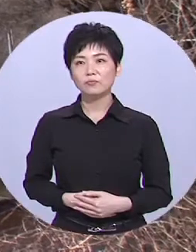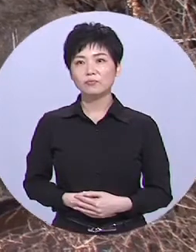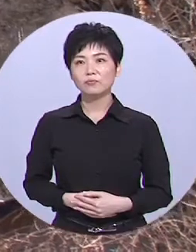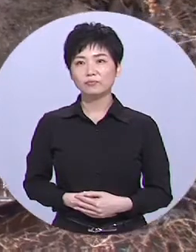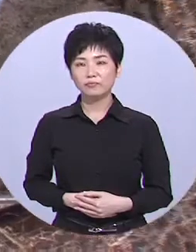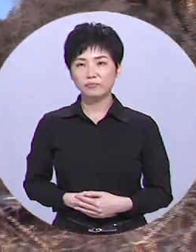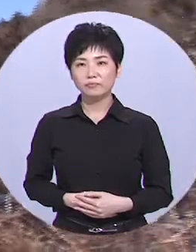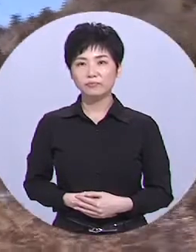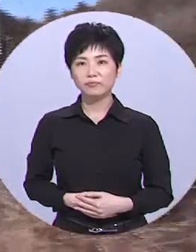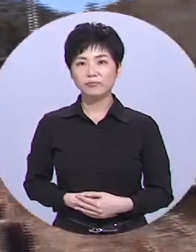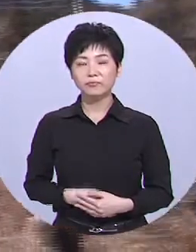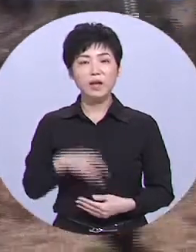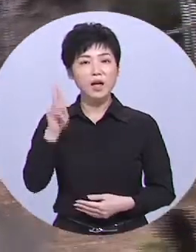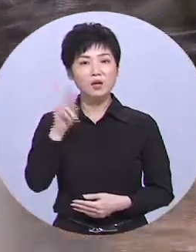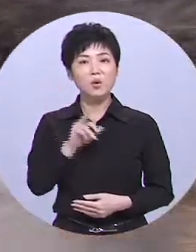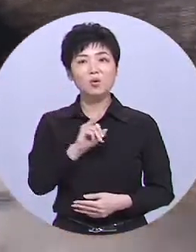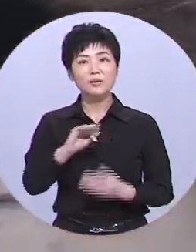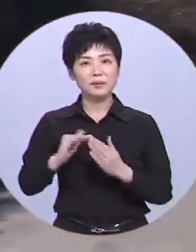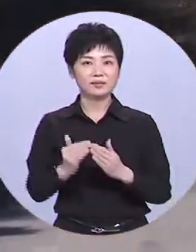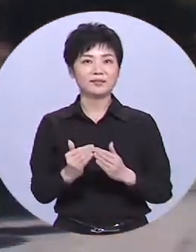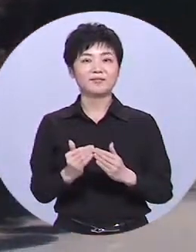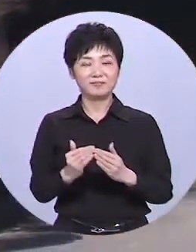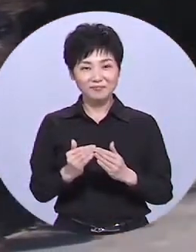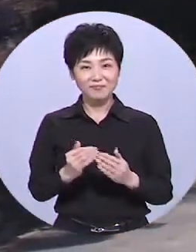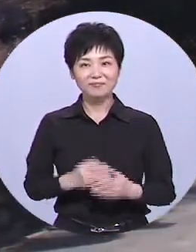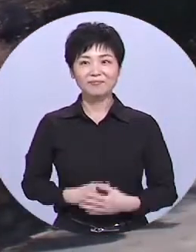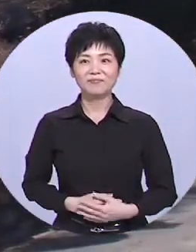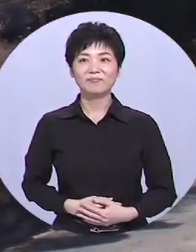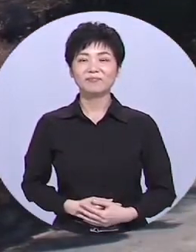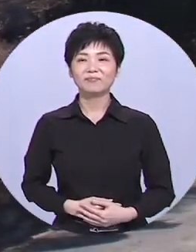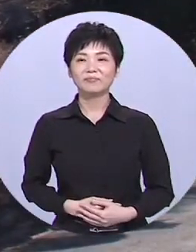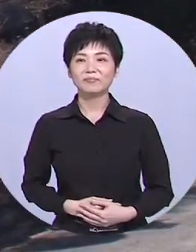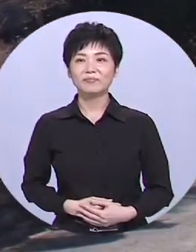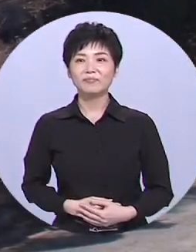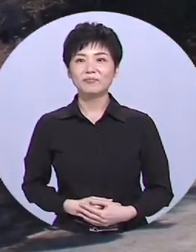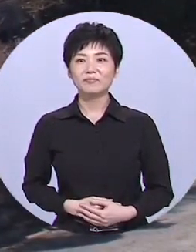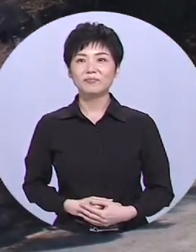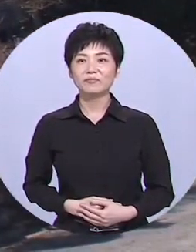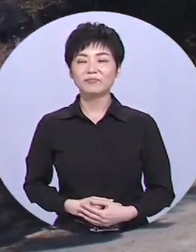こちらは横瀬町でかつては別荘地として栄えた地区。